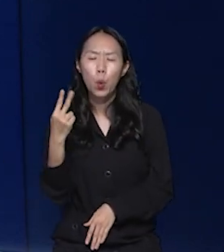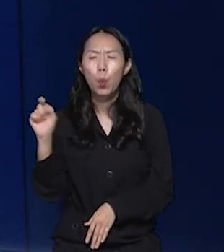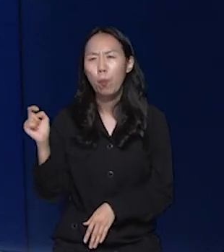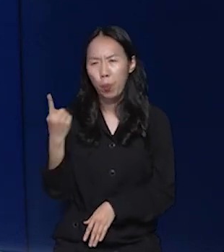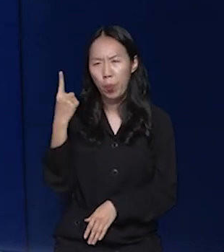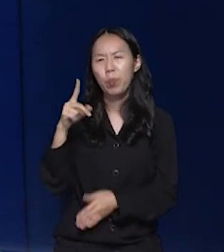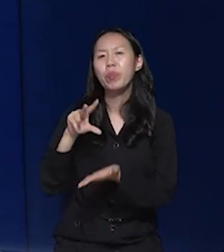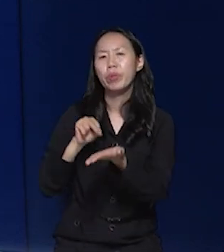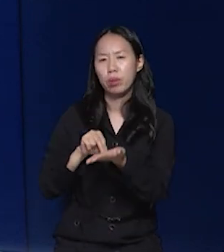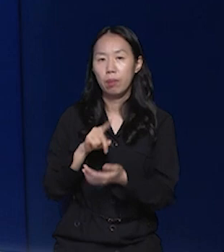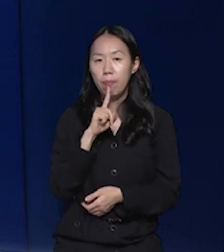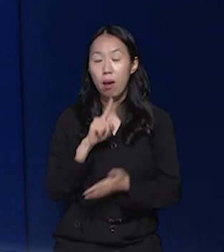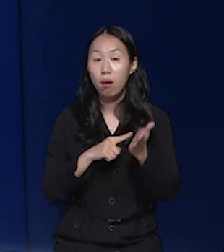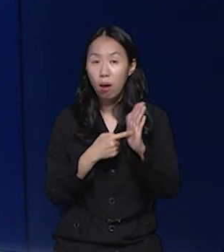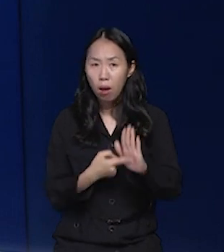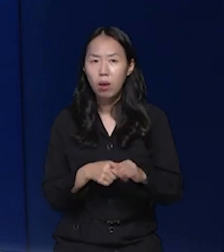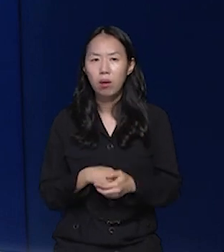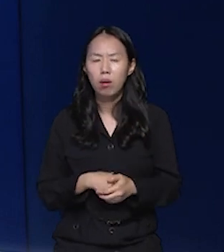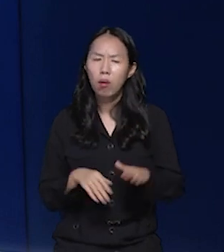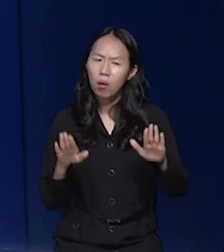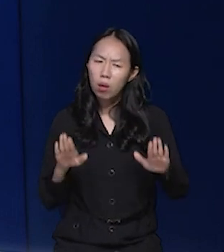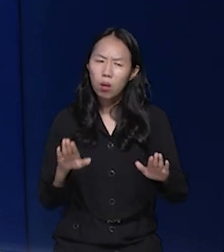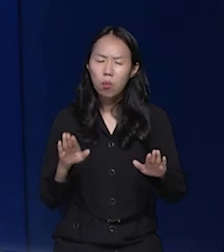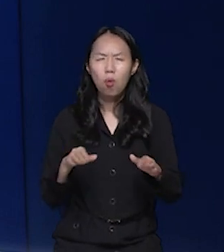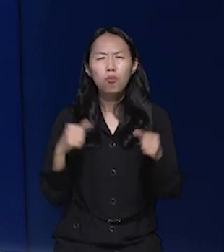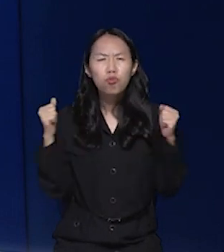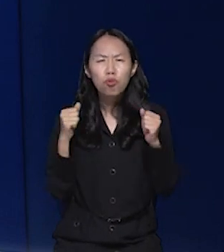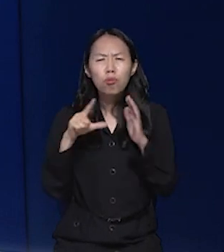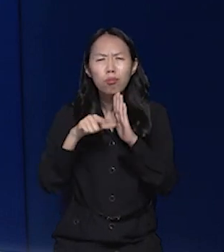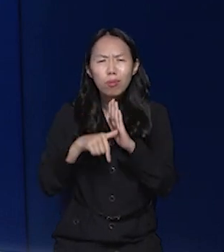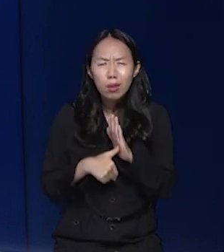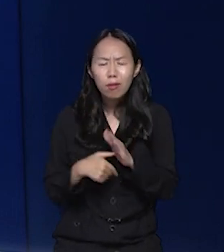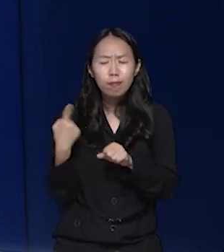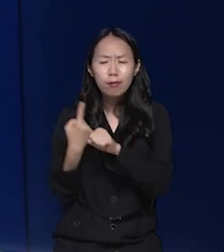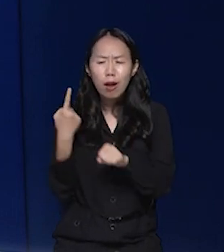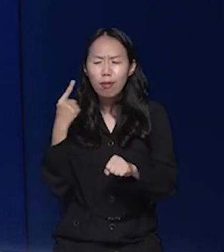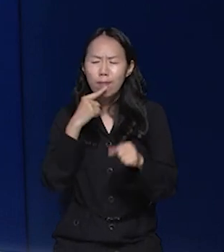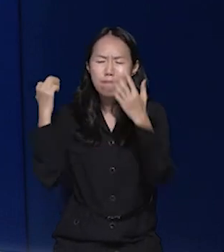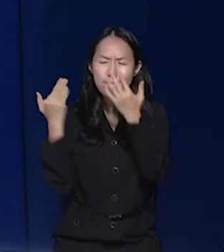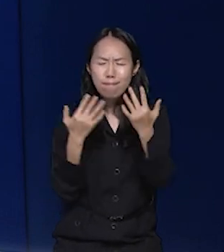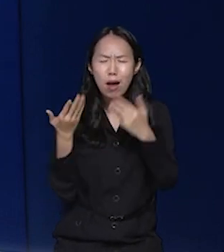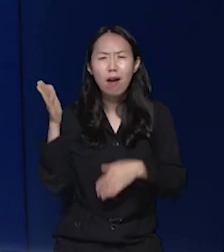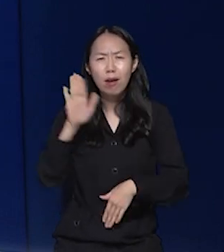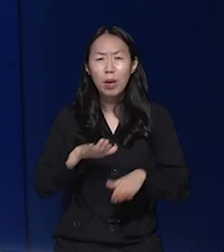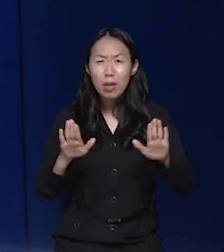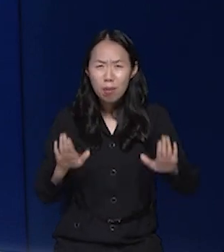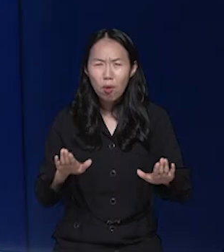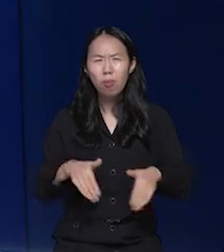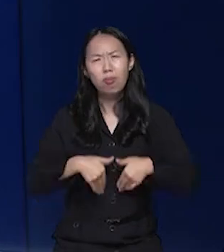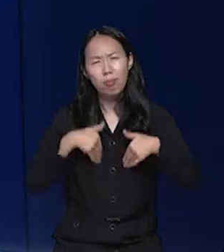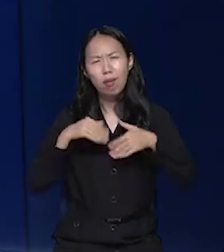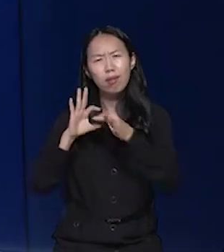폭설이 내렸던 지난해와 달리 비교적 따뜻한 날씨가 이어질 것으로 예상됩니다 KBC